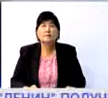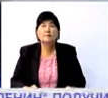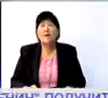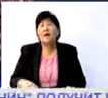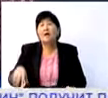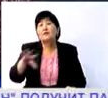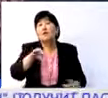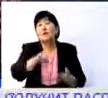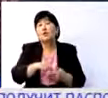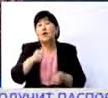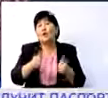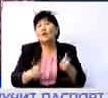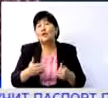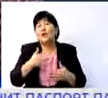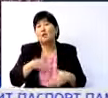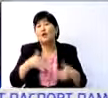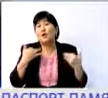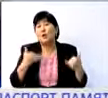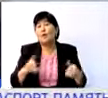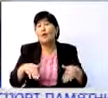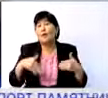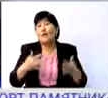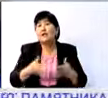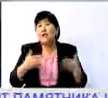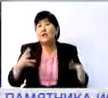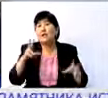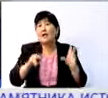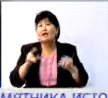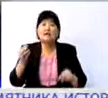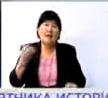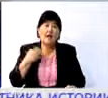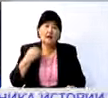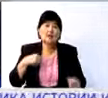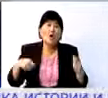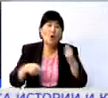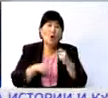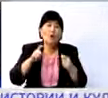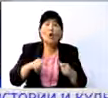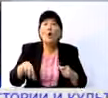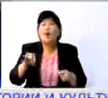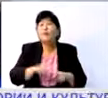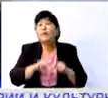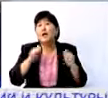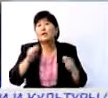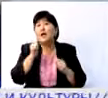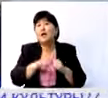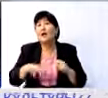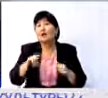Среди участников конкурса нас приятно удивили подающие большие надежды кызылординские кобызисты. Область открывает